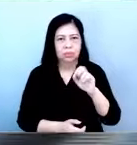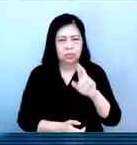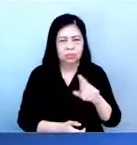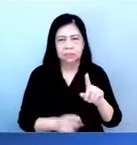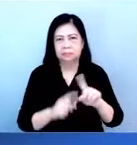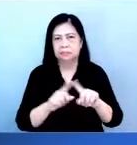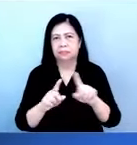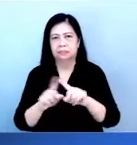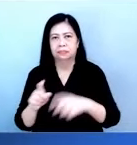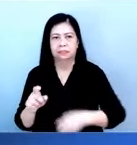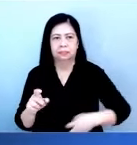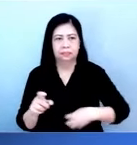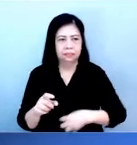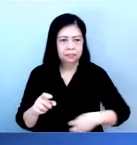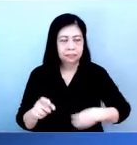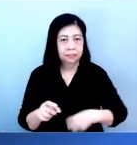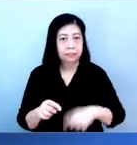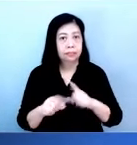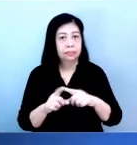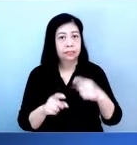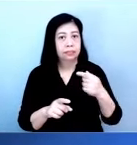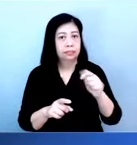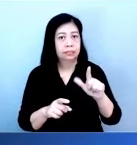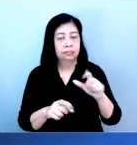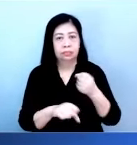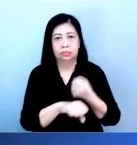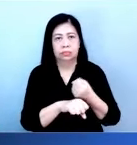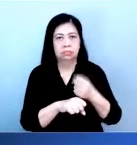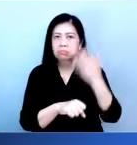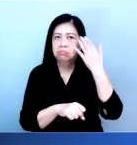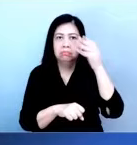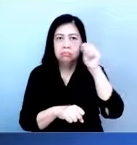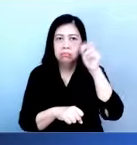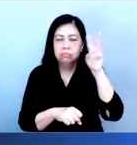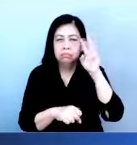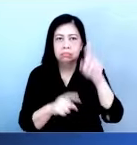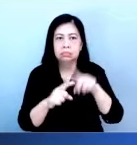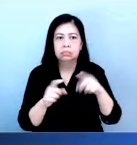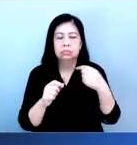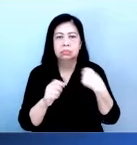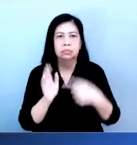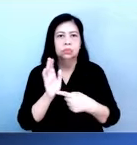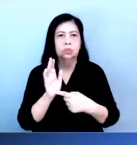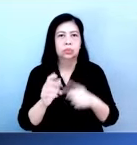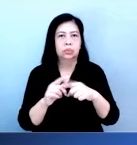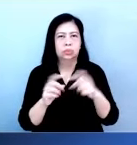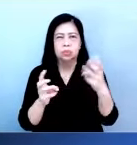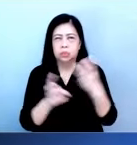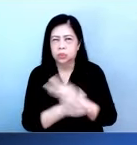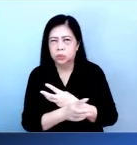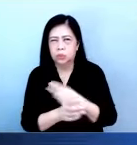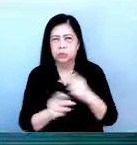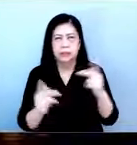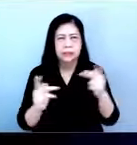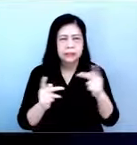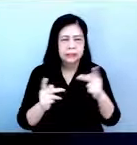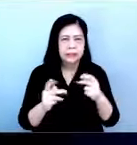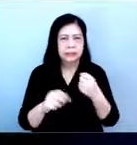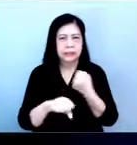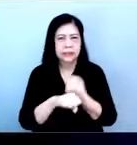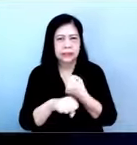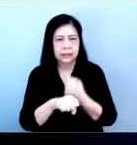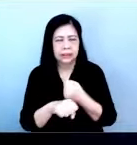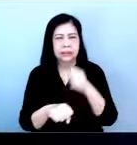gastroenteritis. Marami sa mayroong mga gallstones ang hindi aware dito. Lumalabas lamang kasi ang sintomas kapag nagdulot na ito ng pagbabara o blockage. Dito